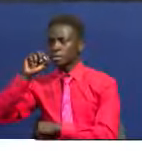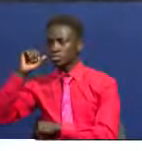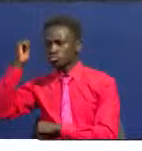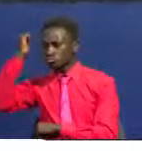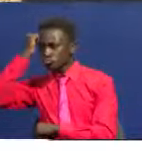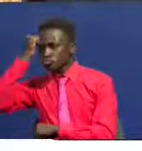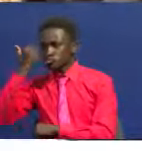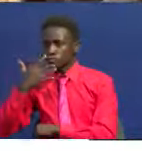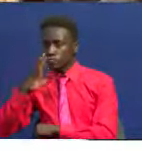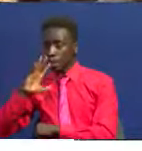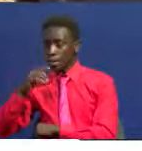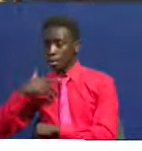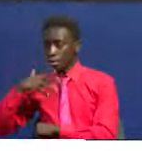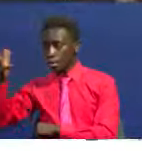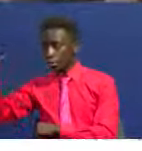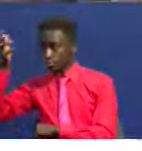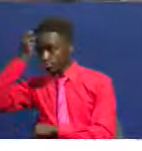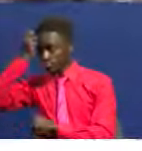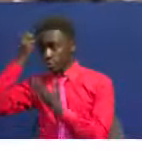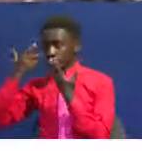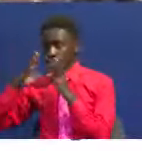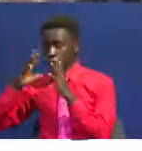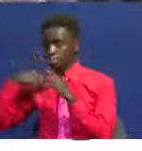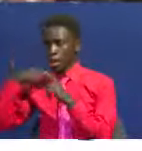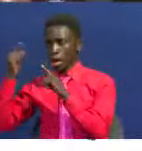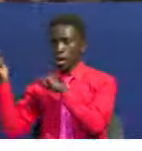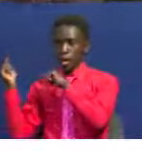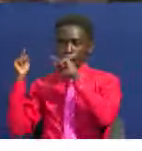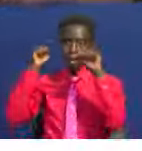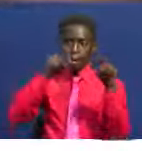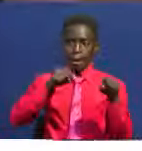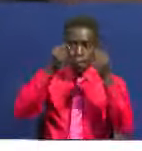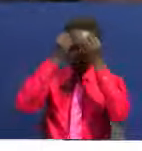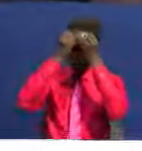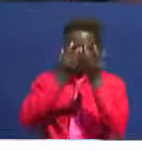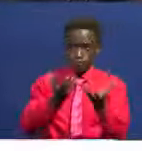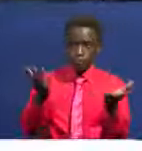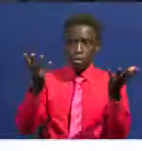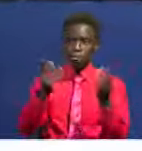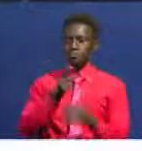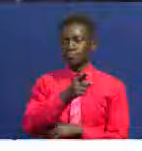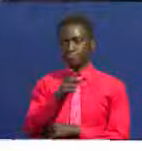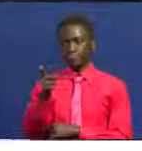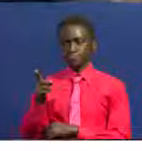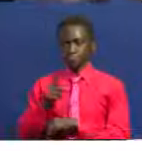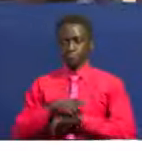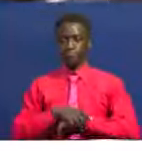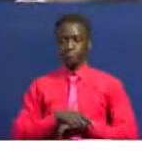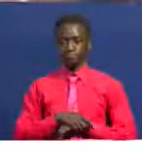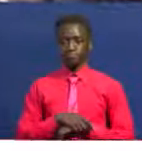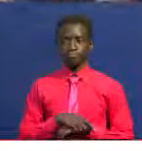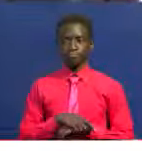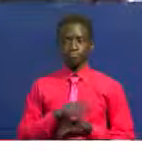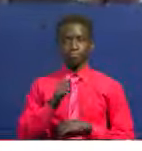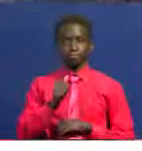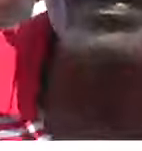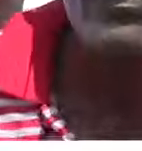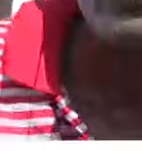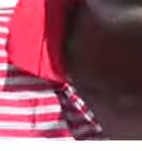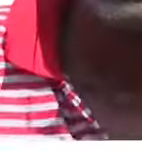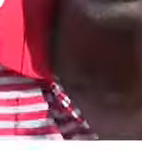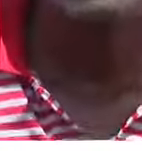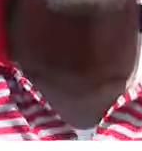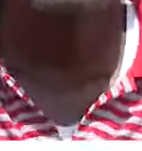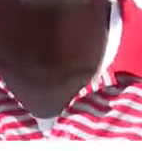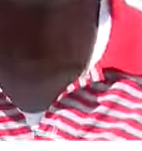area, nikaanza kufundisha hao wakulima wetu. Asante sana. Simama tu hapa kwa kidogo, tutazungumza nawe tena. Karibu mzee. This is one of the